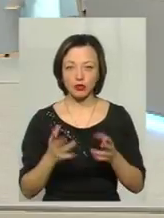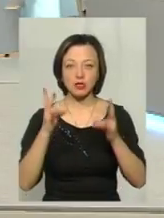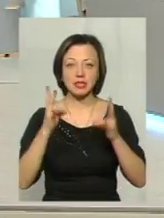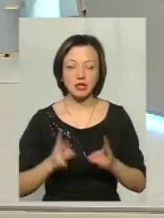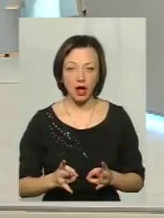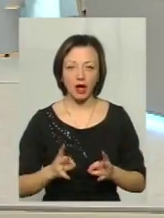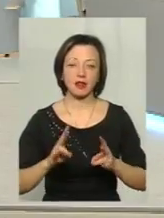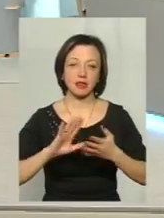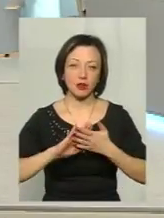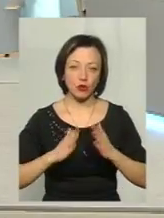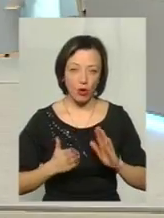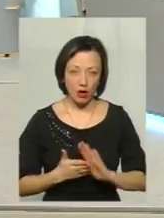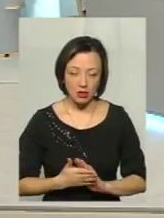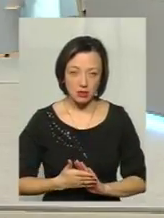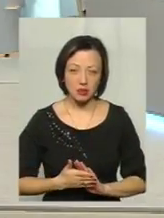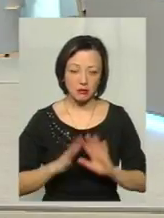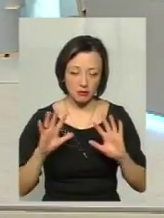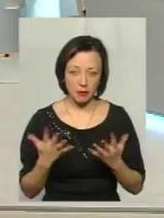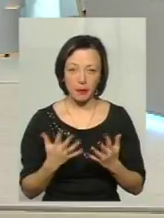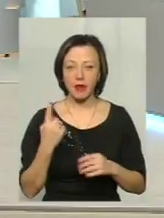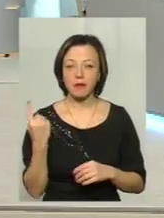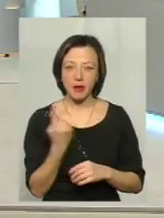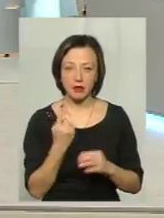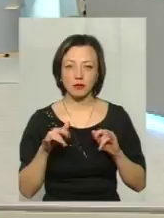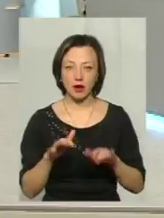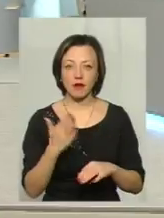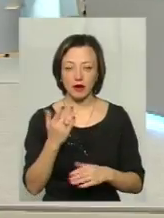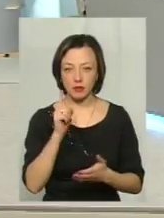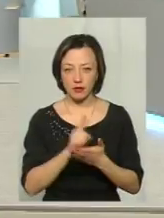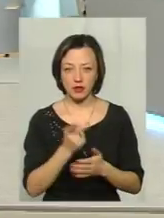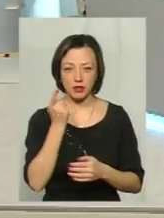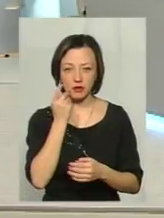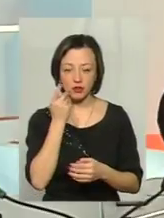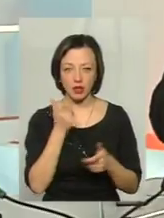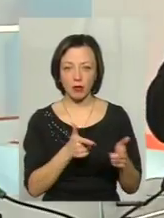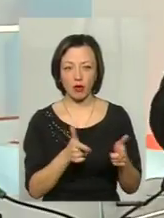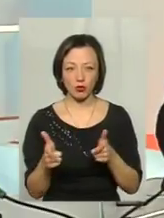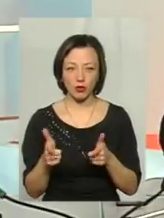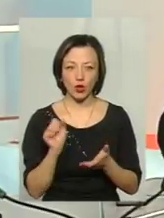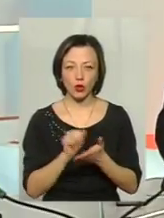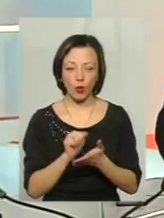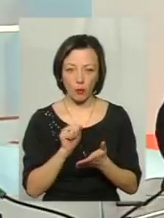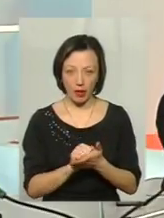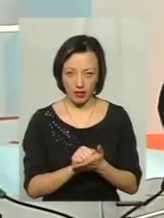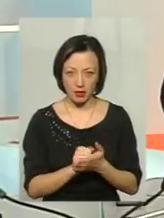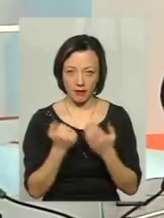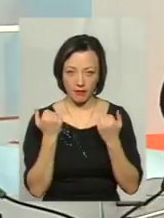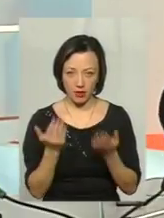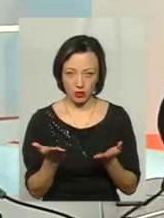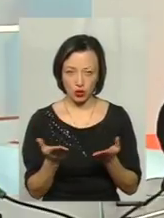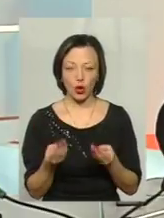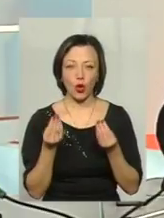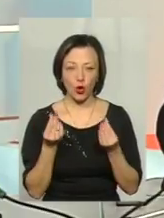сталася якась надзвичайна ситуація, люба, першим ділом у вас повинні бути завжди на поготові документи ваші,